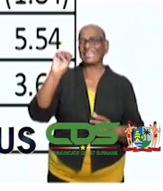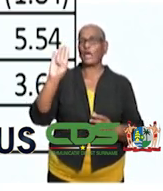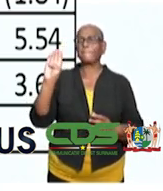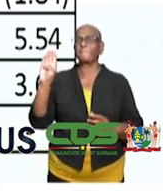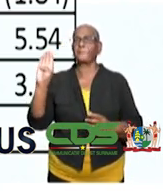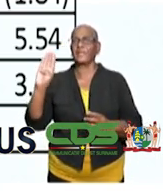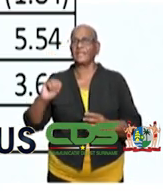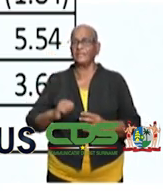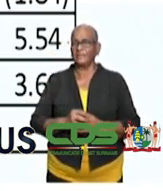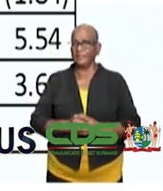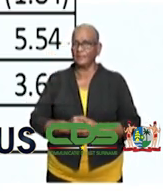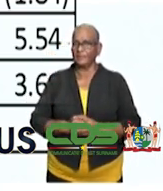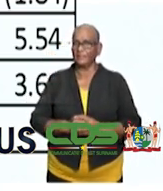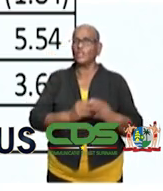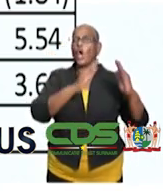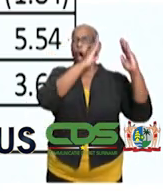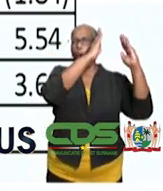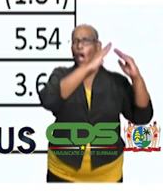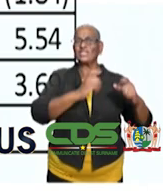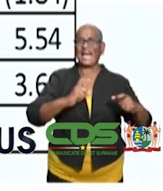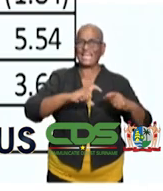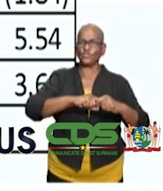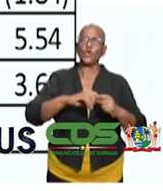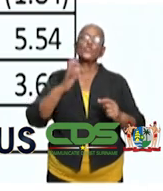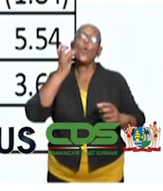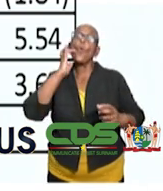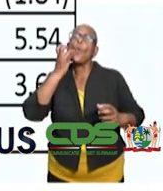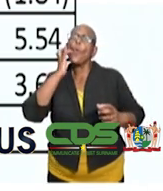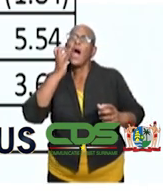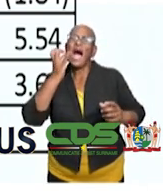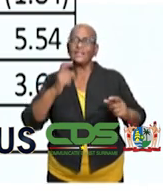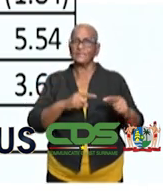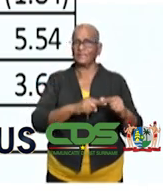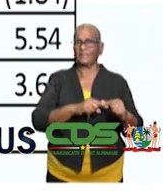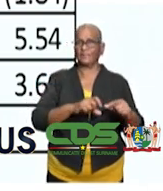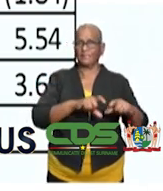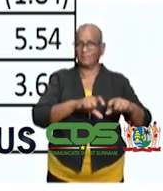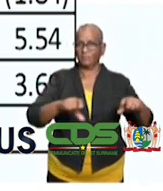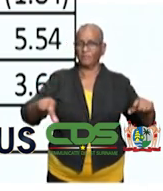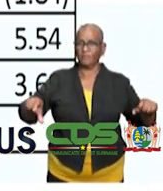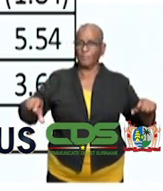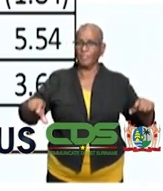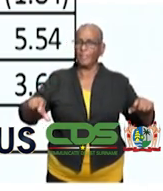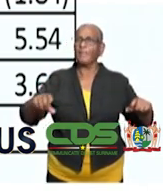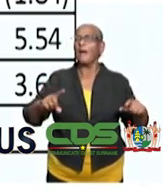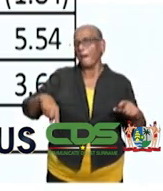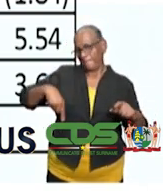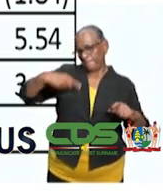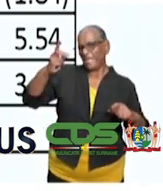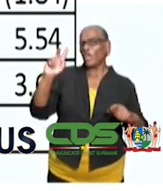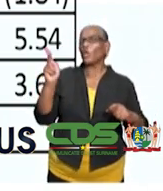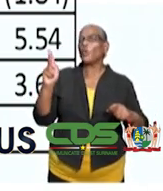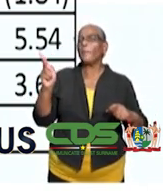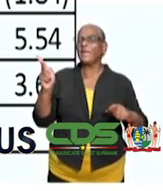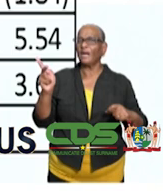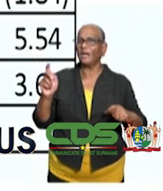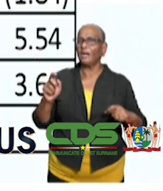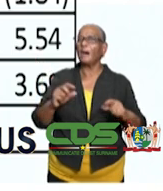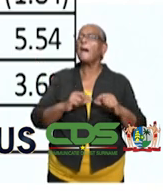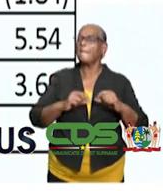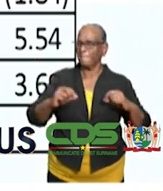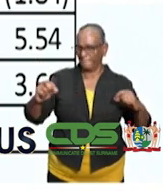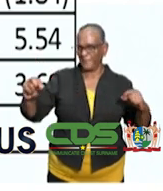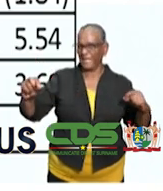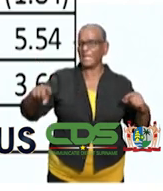de huisaansluitingen die meer dan 16 kubieke meter per water per